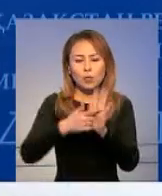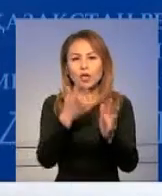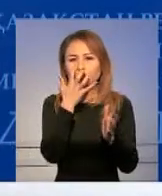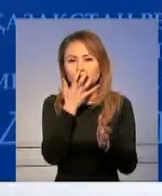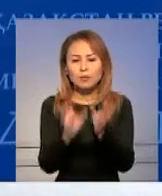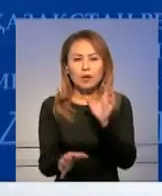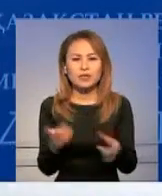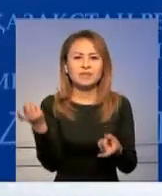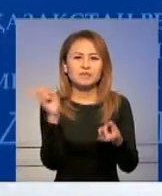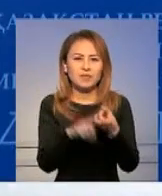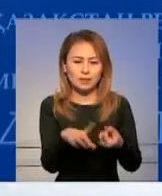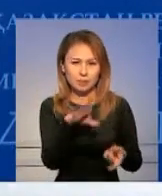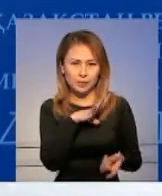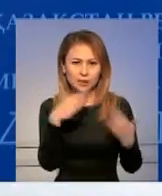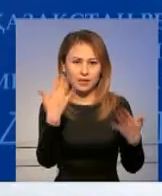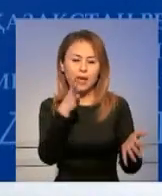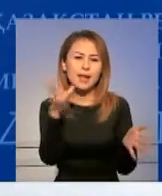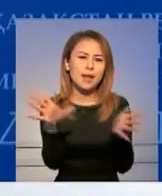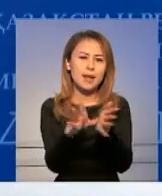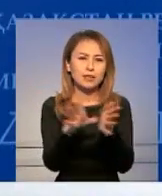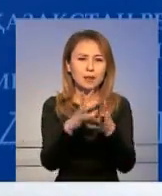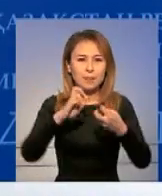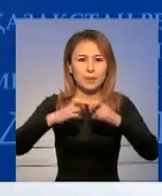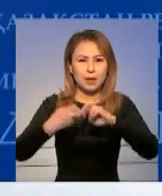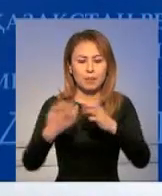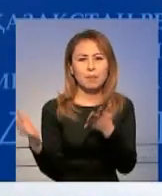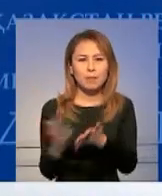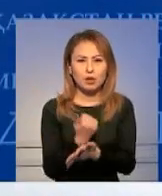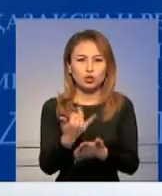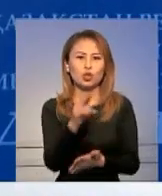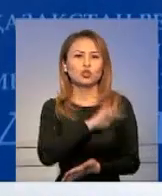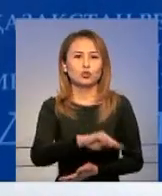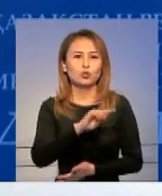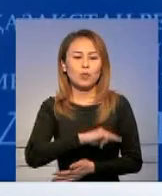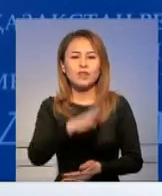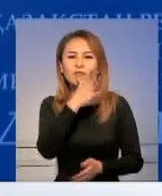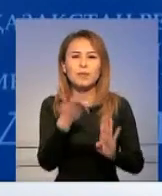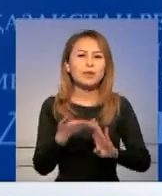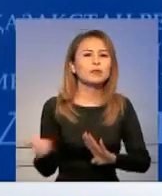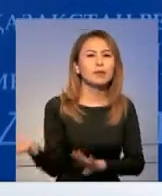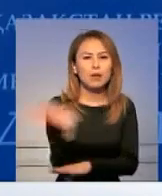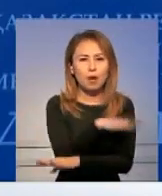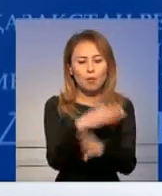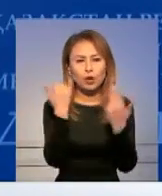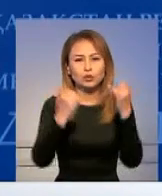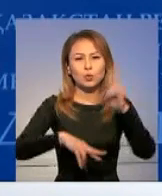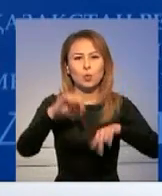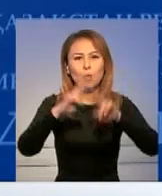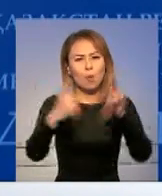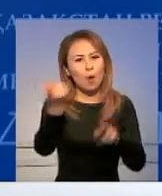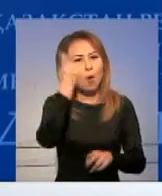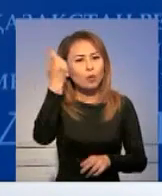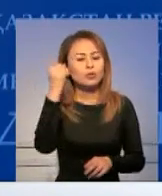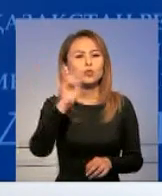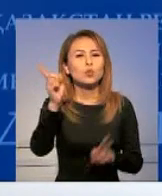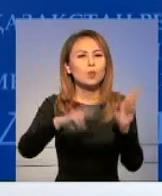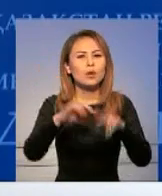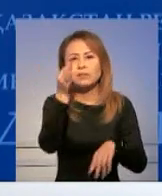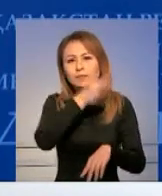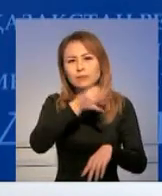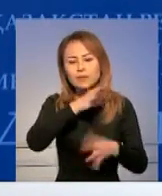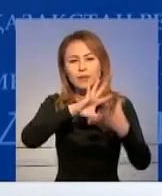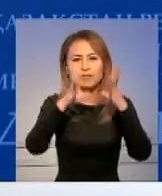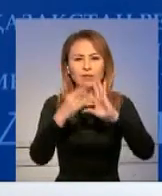құрылғының болуына байланысты электр жүйесінен ақау шыққан. Жұмысшылар қазіргі уақытта үйлеріне қайтарылды. Құрылыс қожайыны жаңа ғимарат салмайынша жұмыс